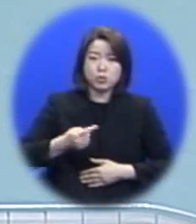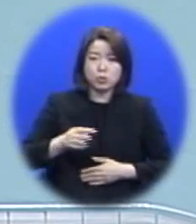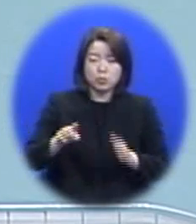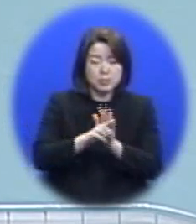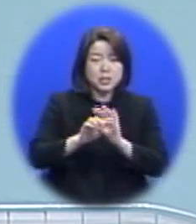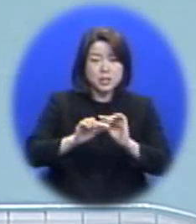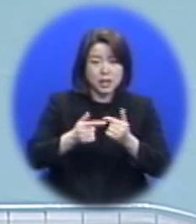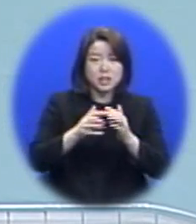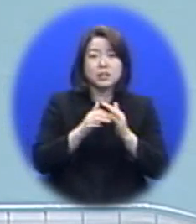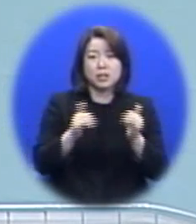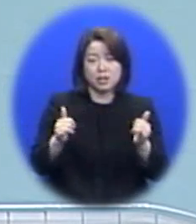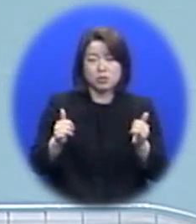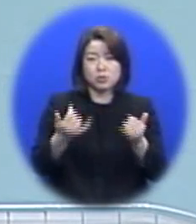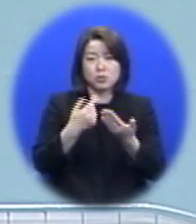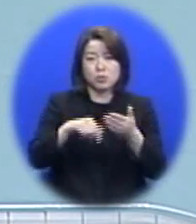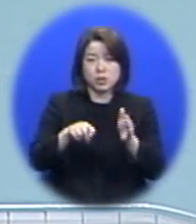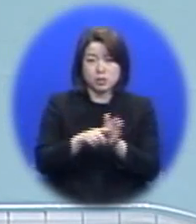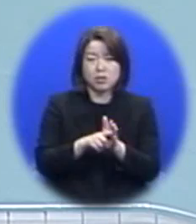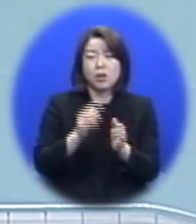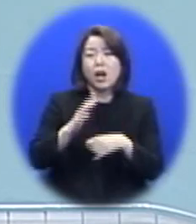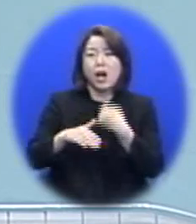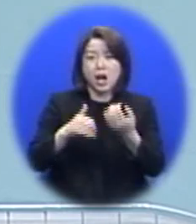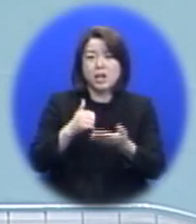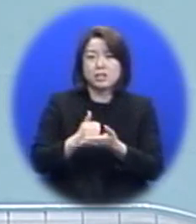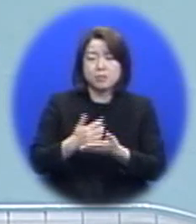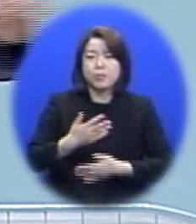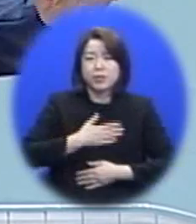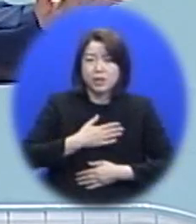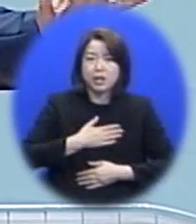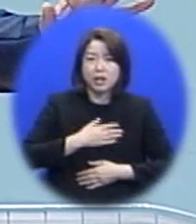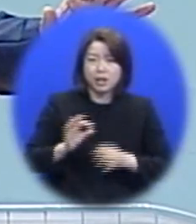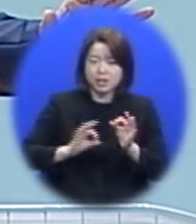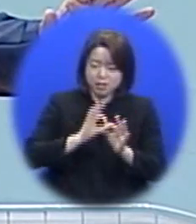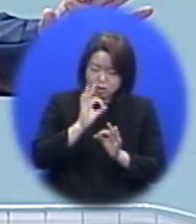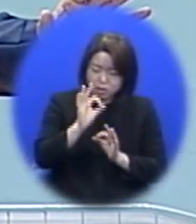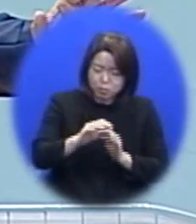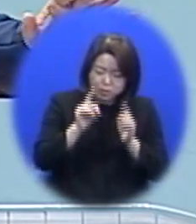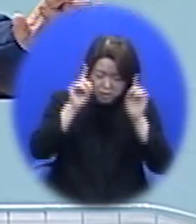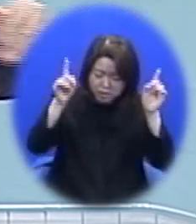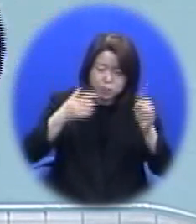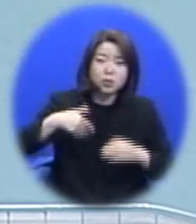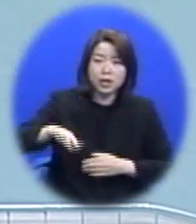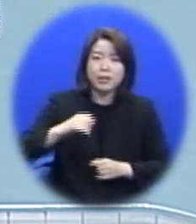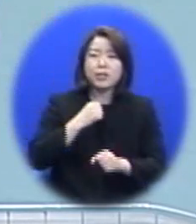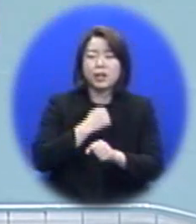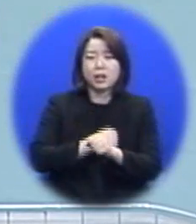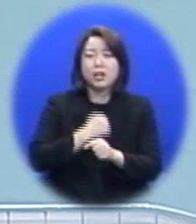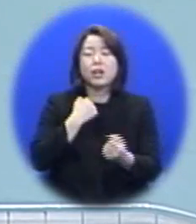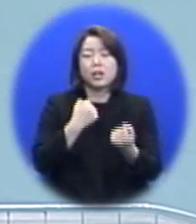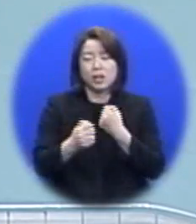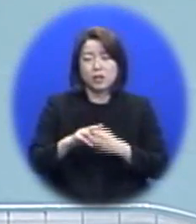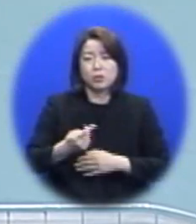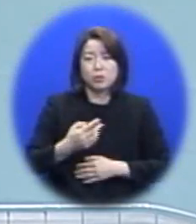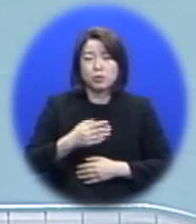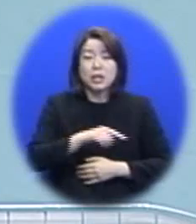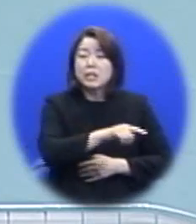가족, 예수 믿지 않는 가족을 위해서 하나님, 내가 영원히 지옥에 간다 하더라도 저를 구원해